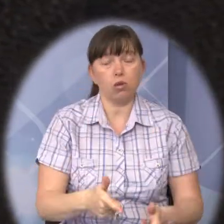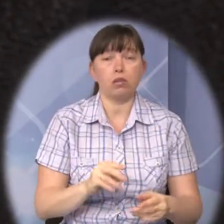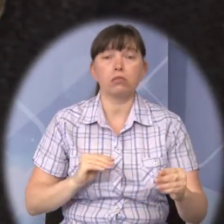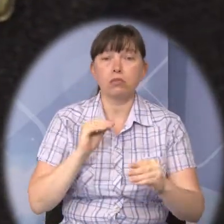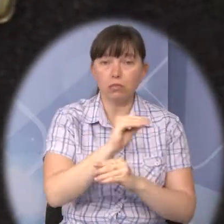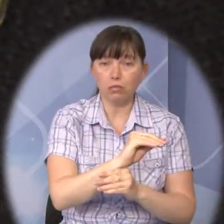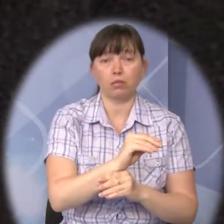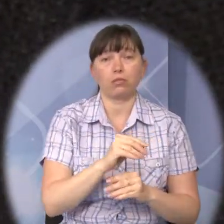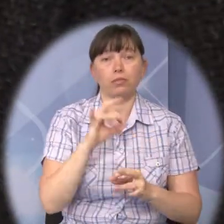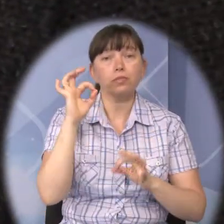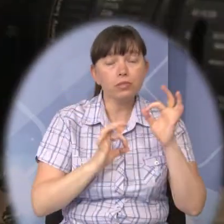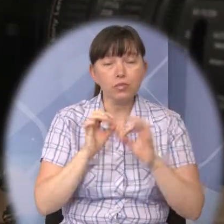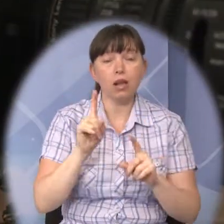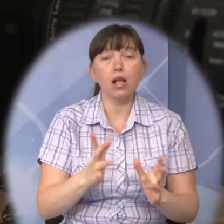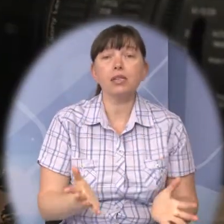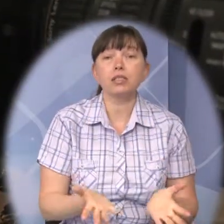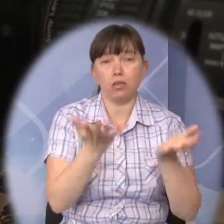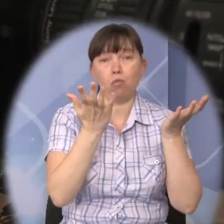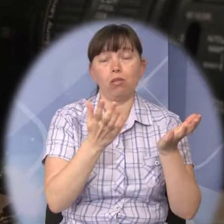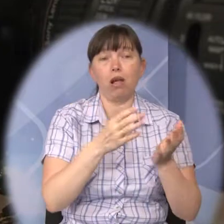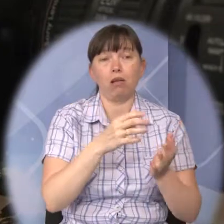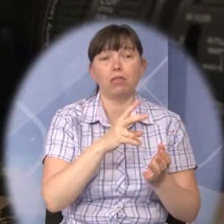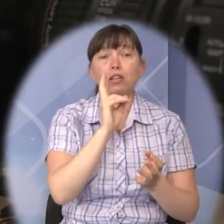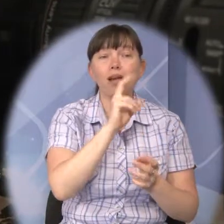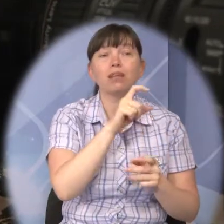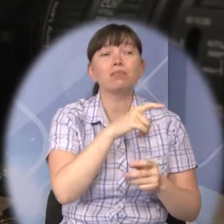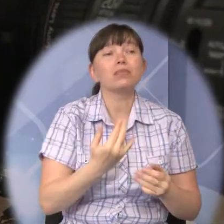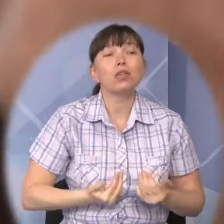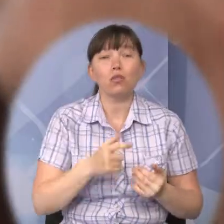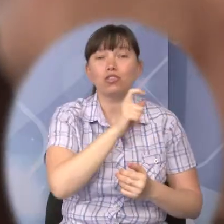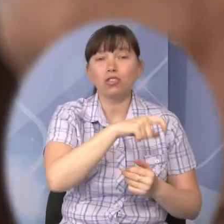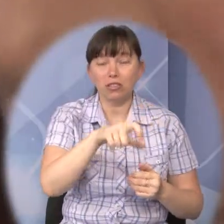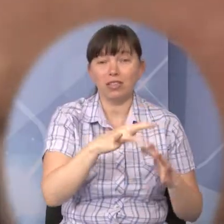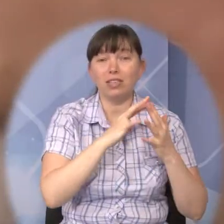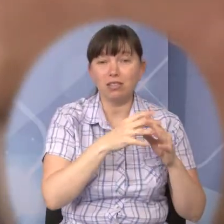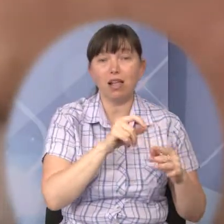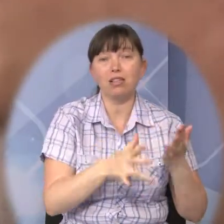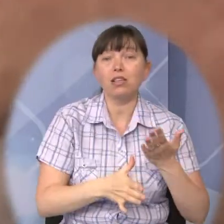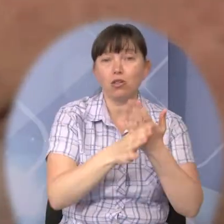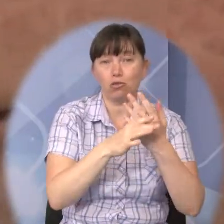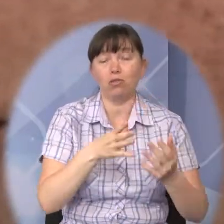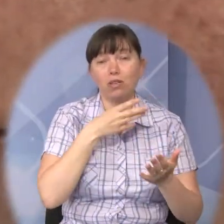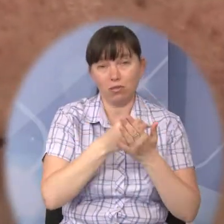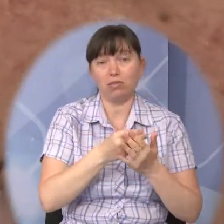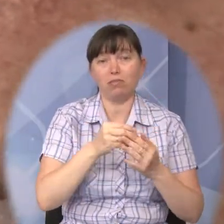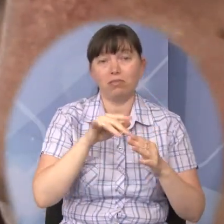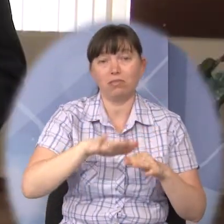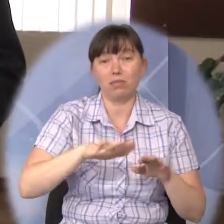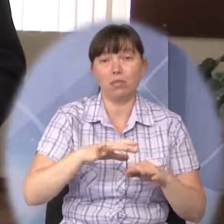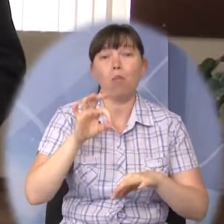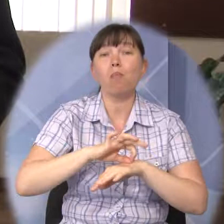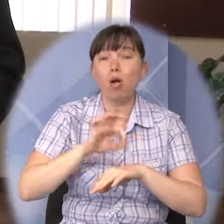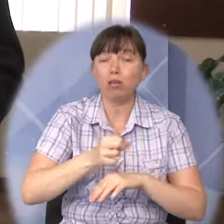să achite și cota beneficiarilor pentru a stimula în comunitate acest model de îngrijire a vârstnicilor și bolnavilor.